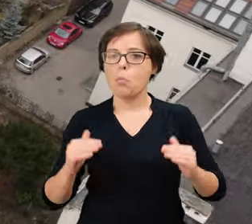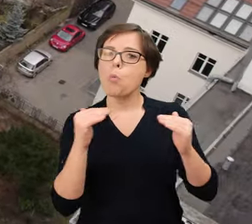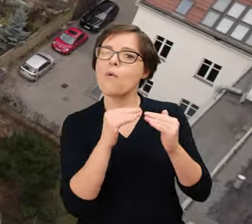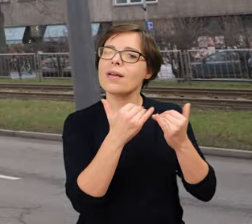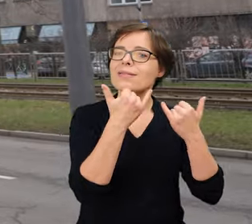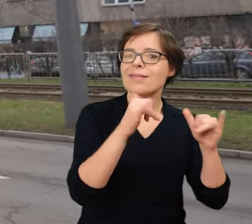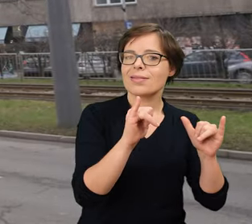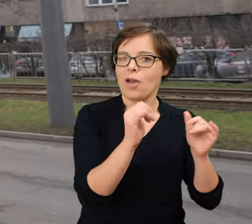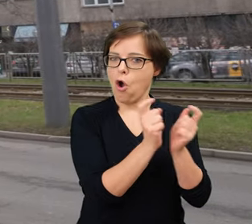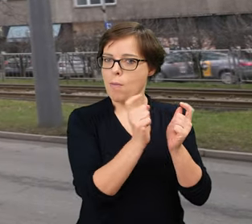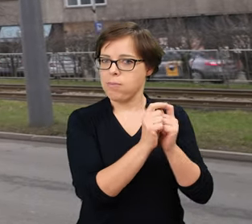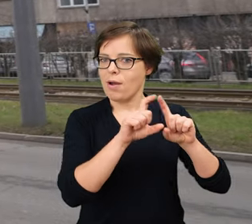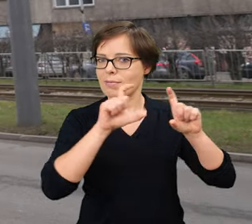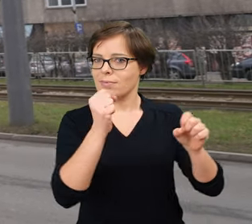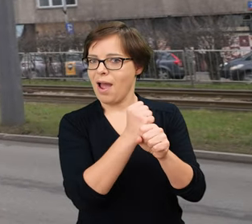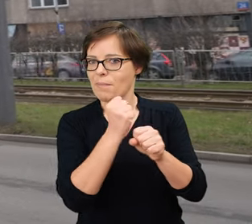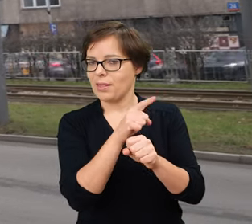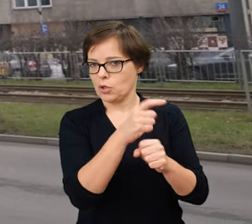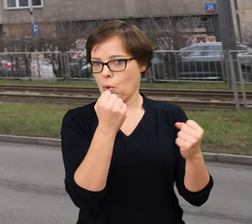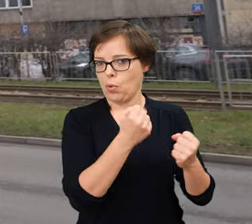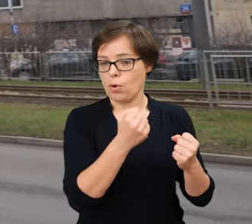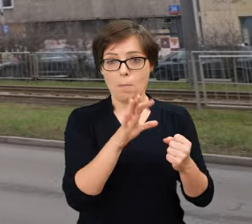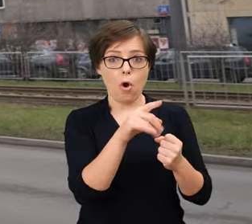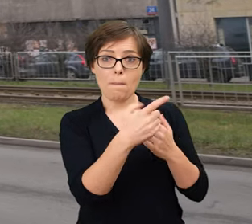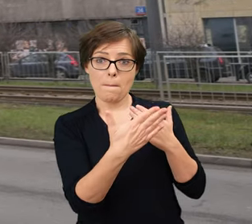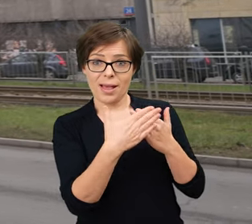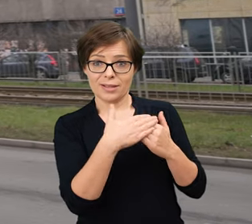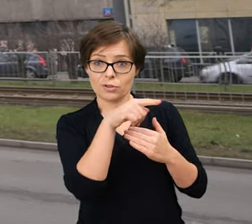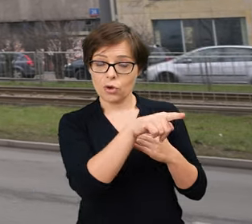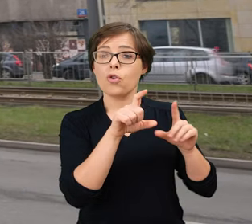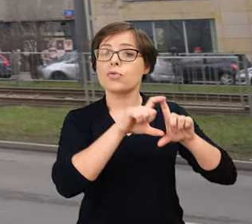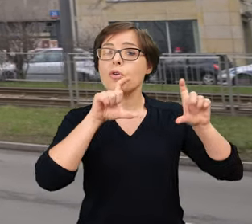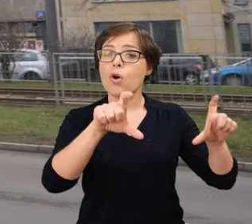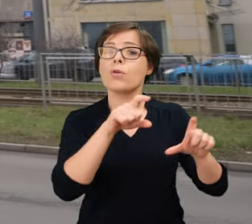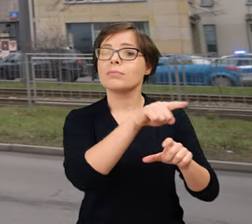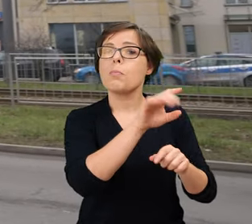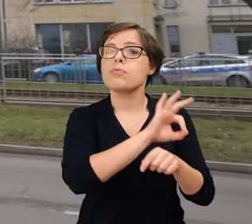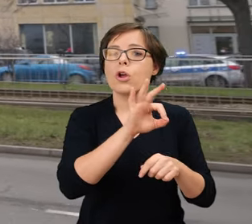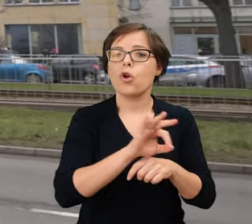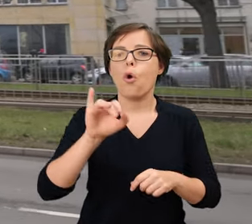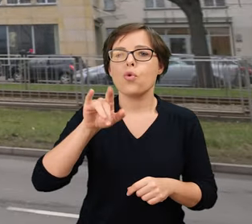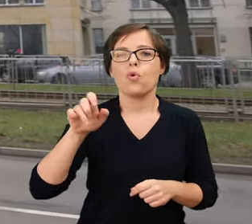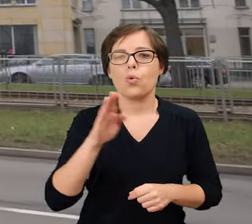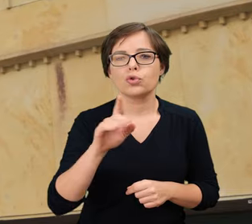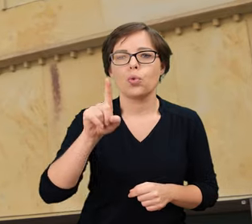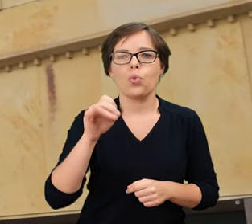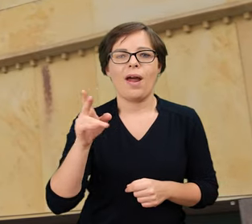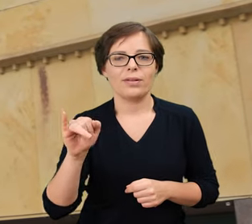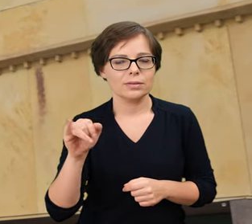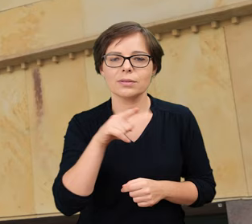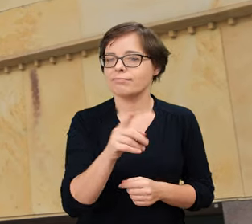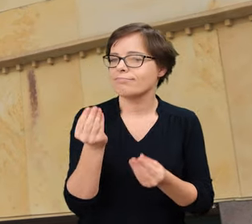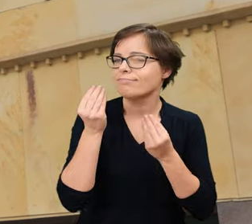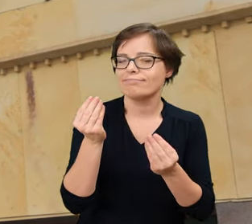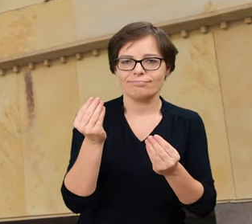znajdują się obok. Dlatego, że najbliższe sąsiedztwo to kamienica zaprojektowana przez Juliusza Żurawskiego,